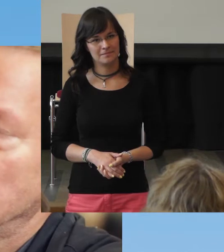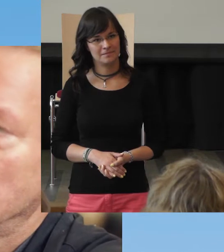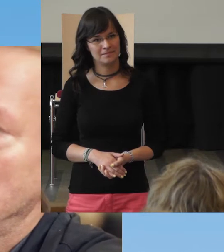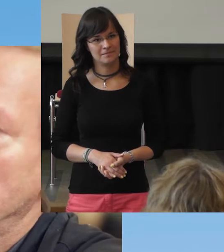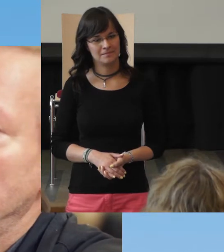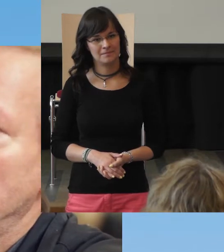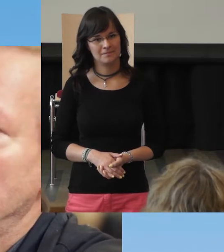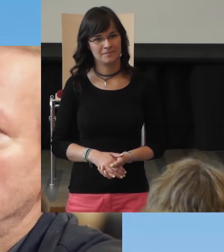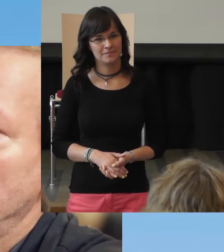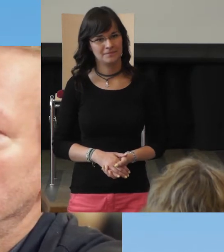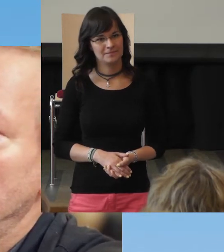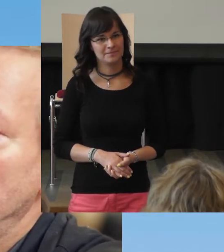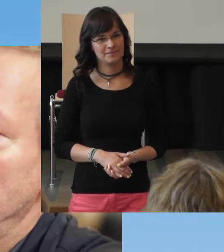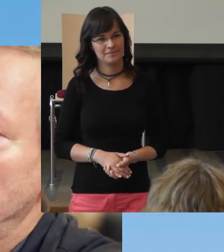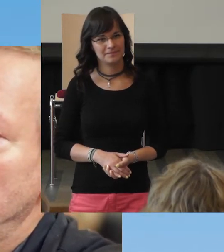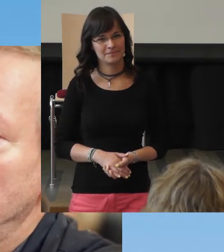wäre dagegen anzugehen